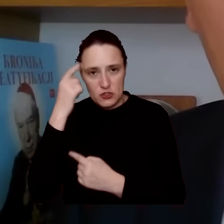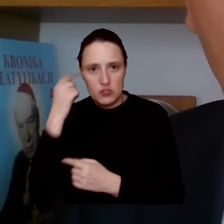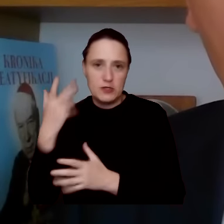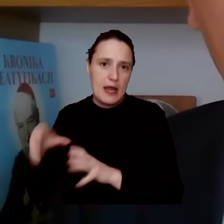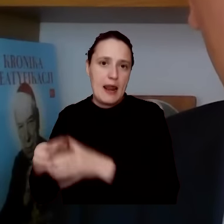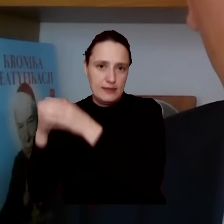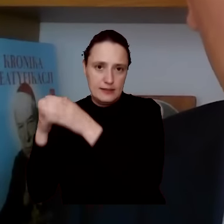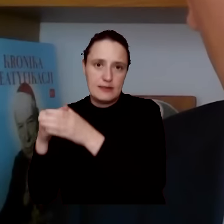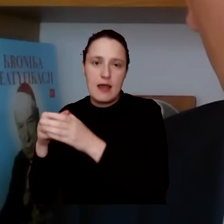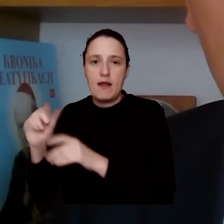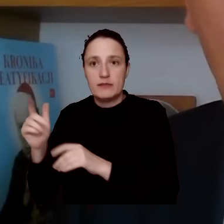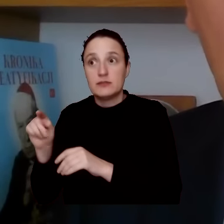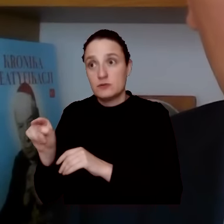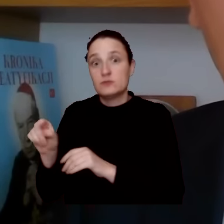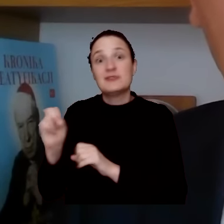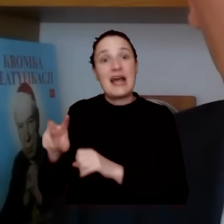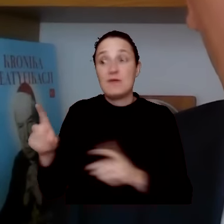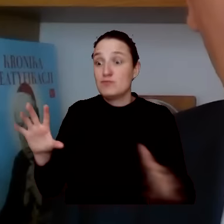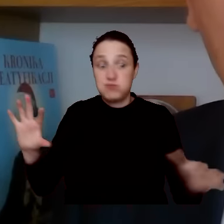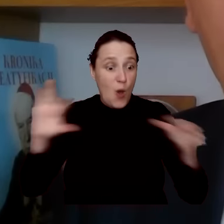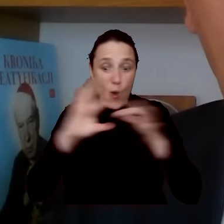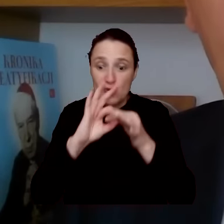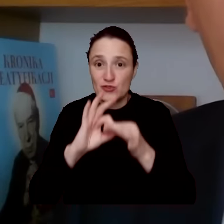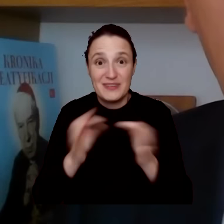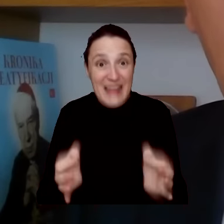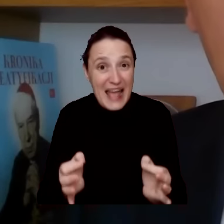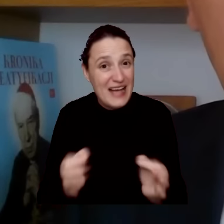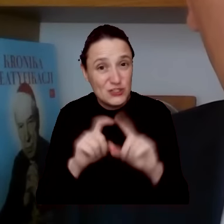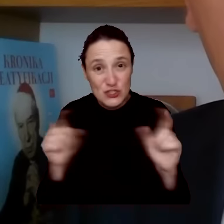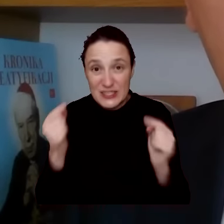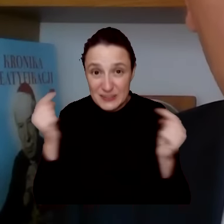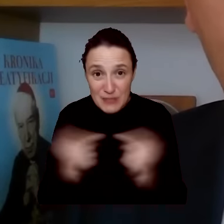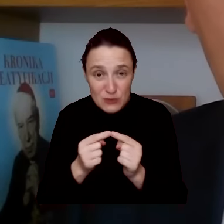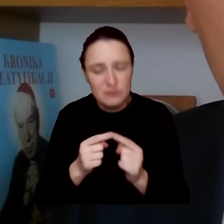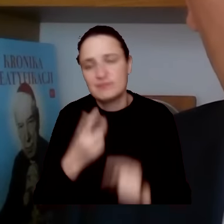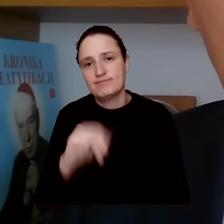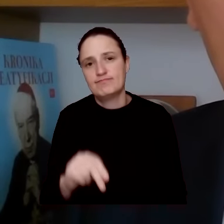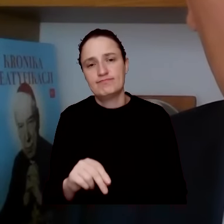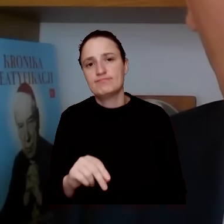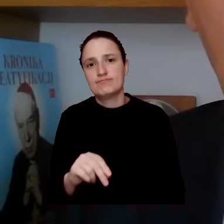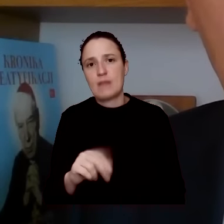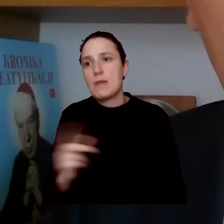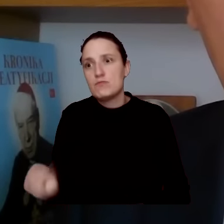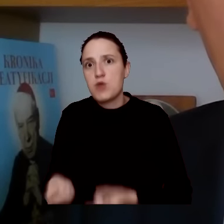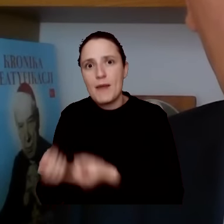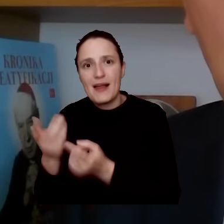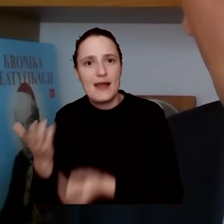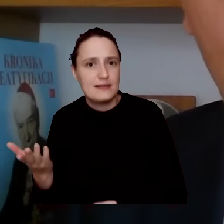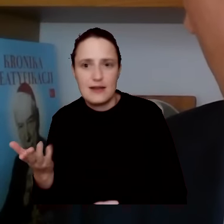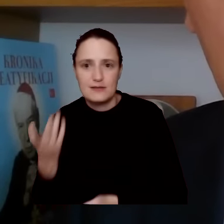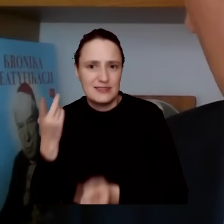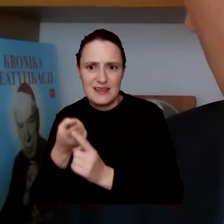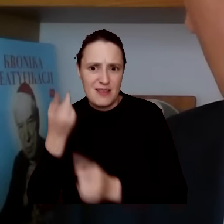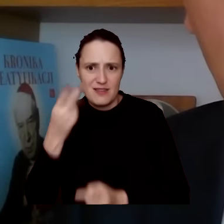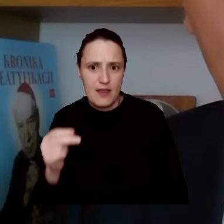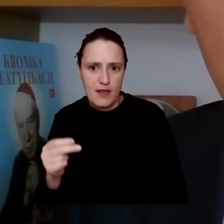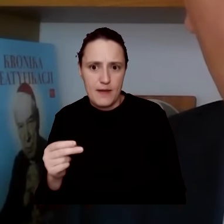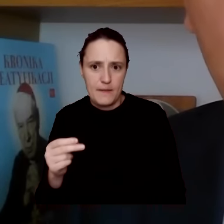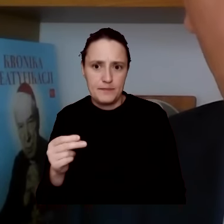że to nie jest właśnie ten czas, propaganda nie jest powiedzmy celem